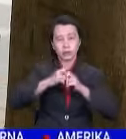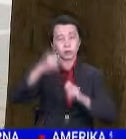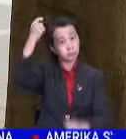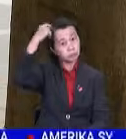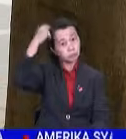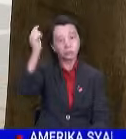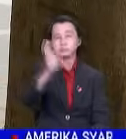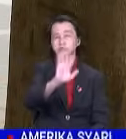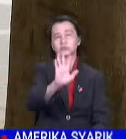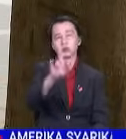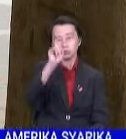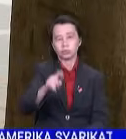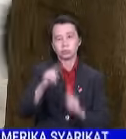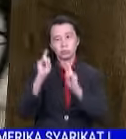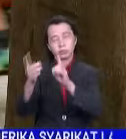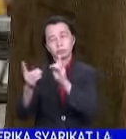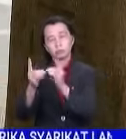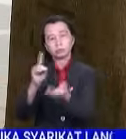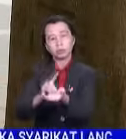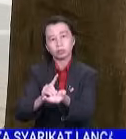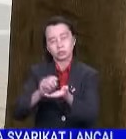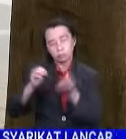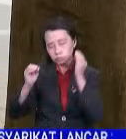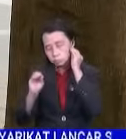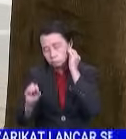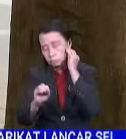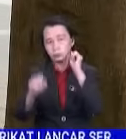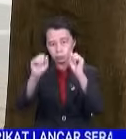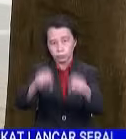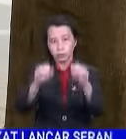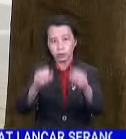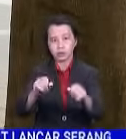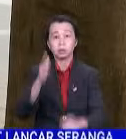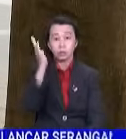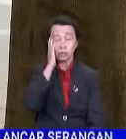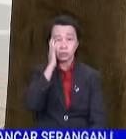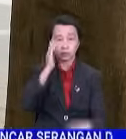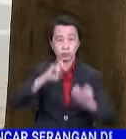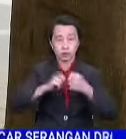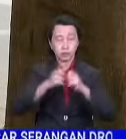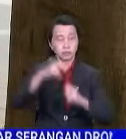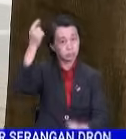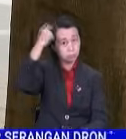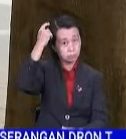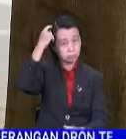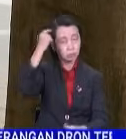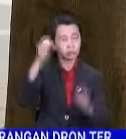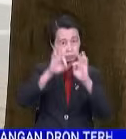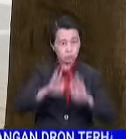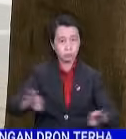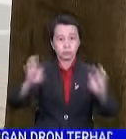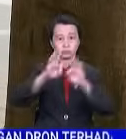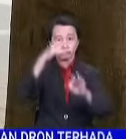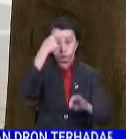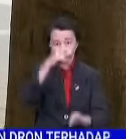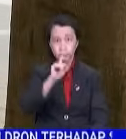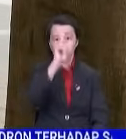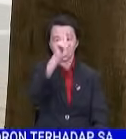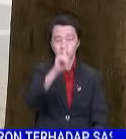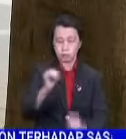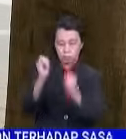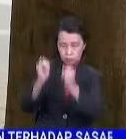ia boleh dirawat justru pengetahuan mengenai masalah kesehatan mental adalah penting bagi memastikan